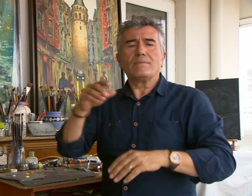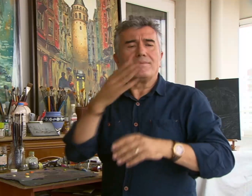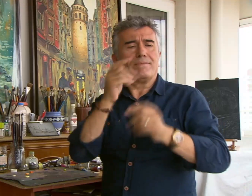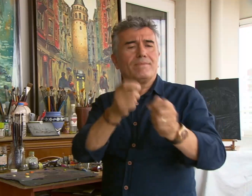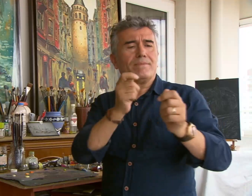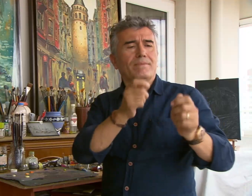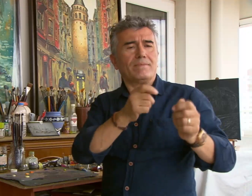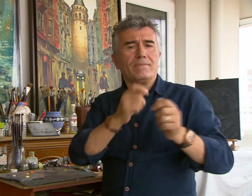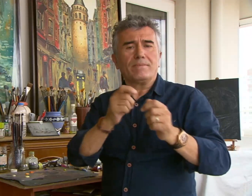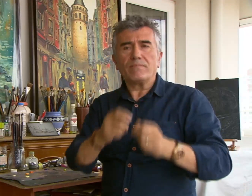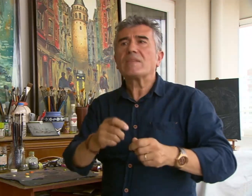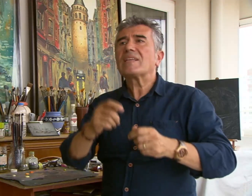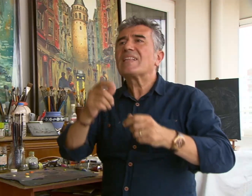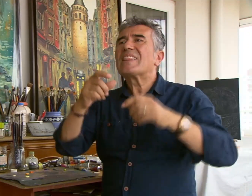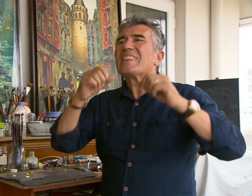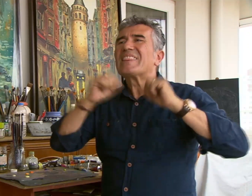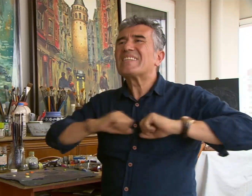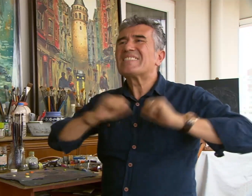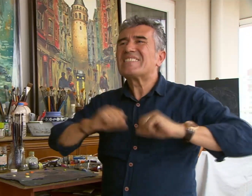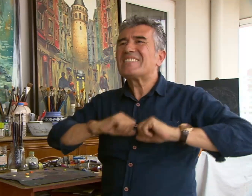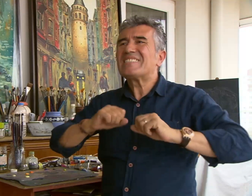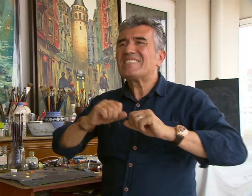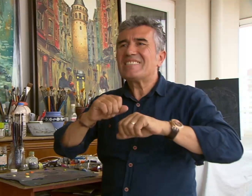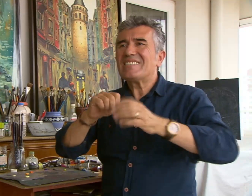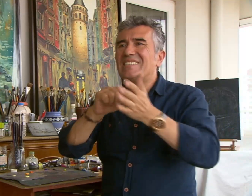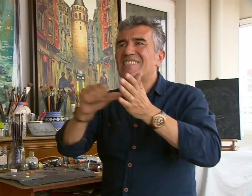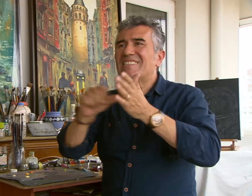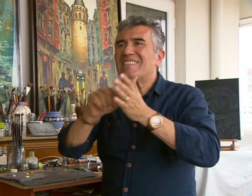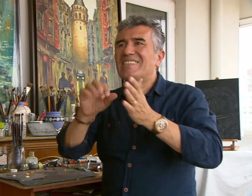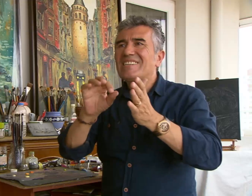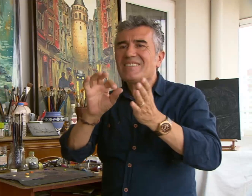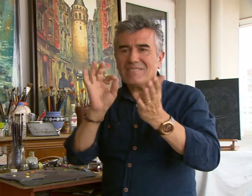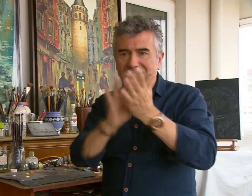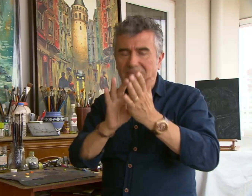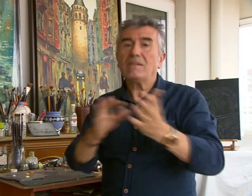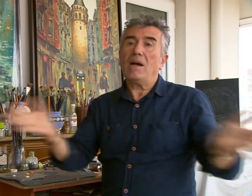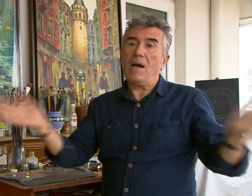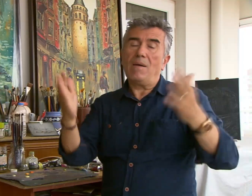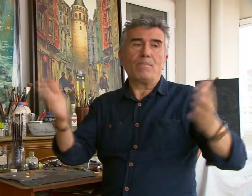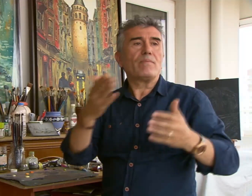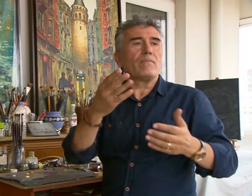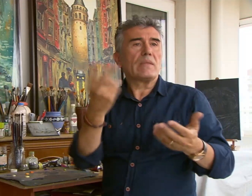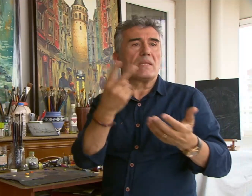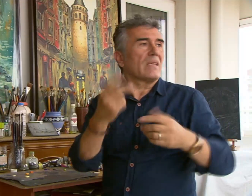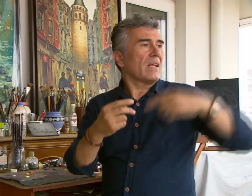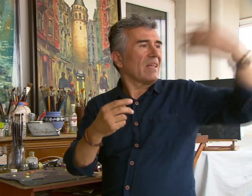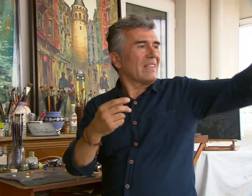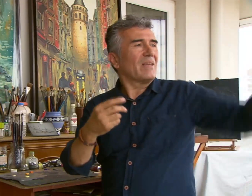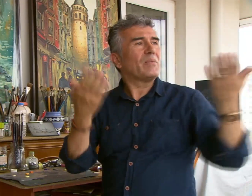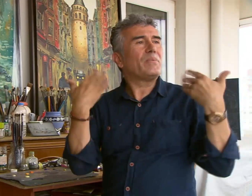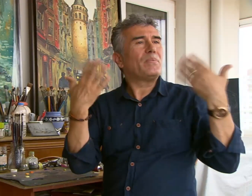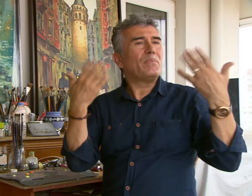Kendisi iyi resim yapıyormuş, bir resim öğretmenliğinin dışında ressammış da. Dersin olduğu gün